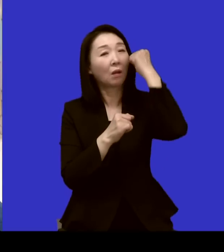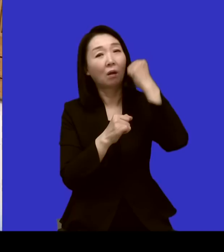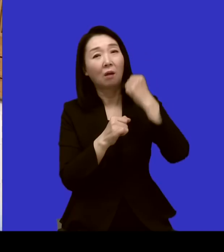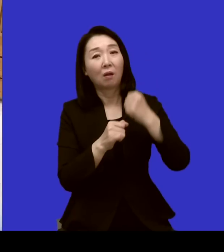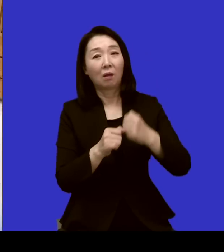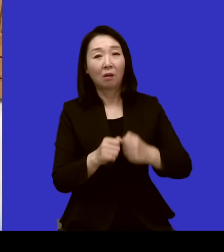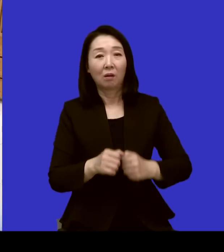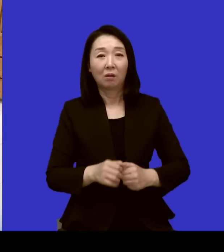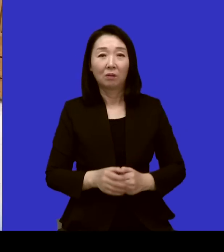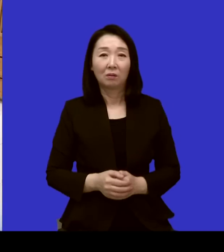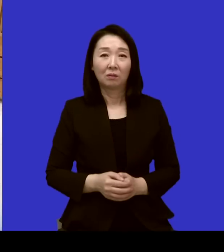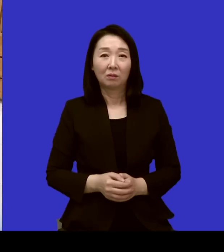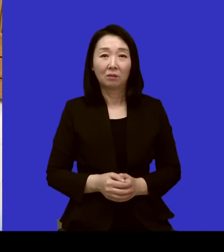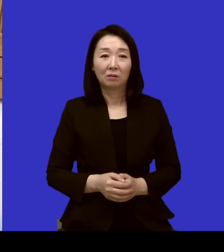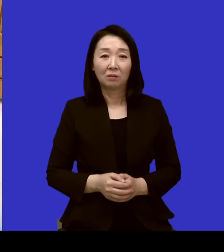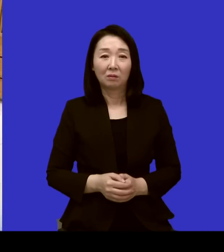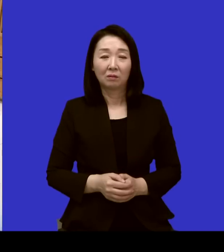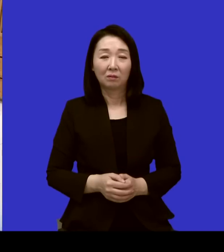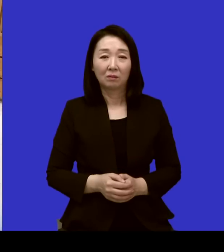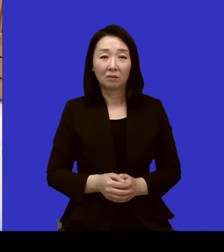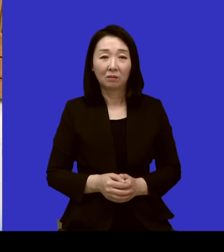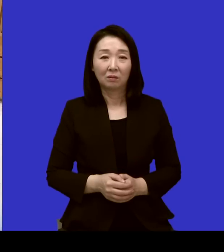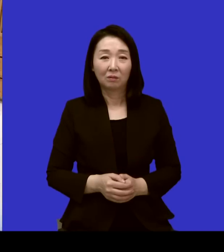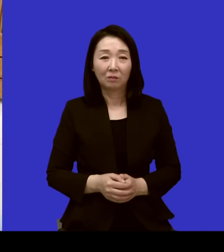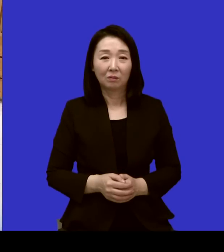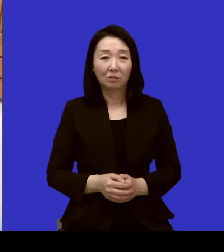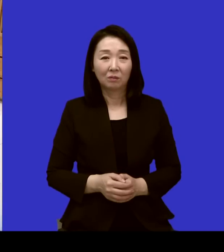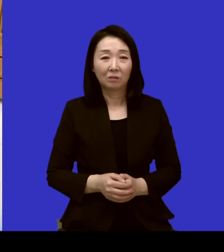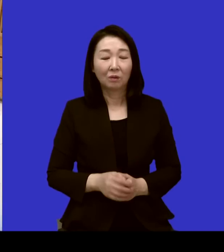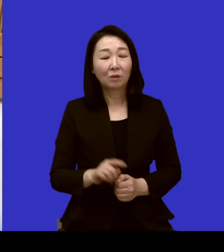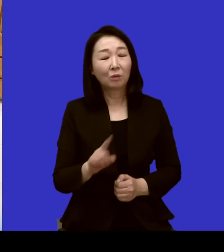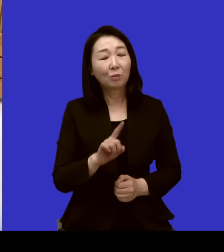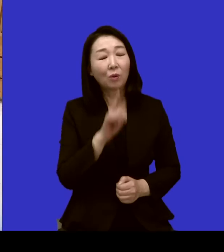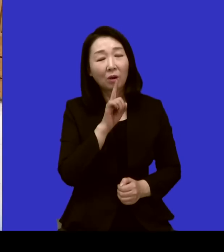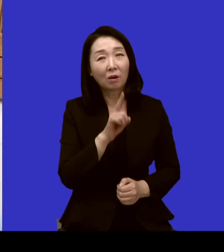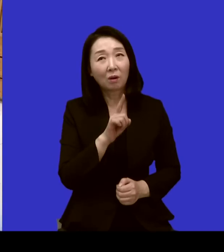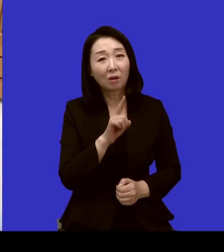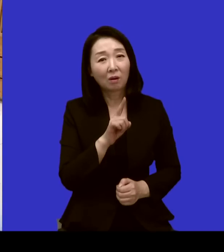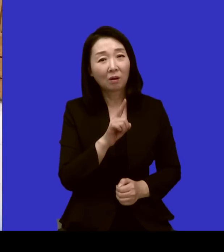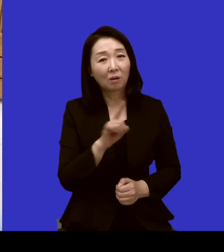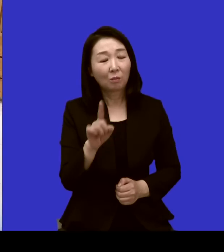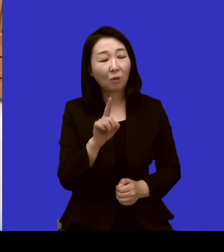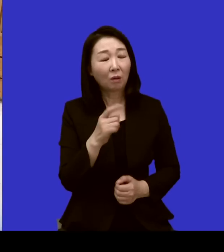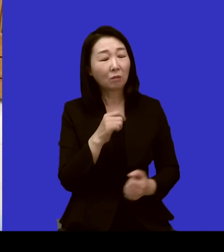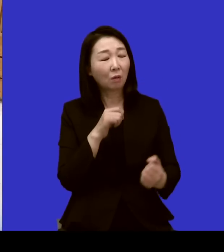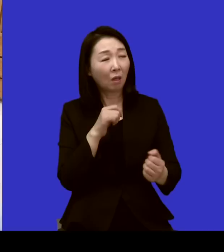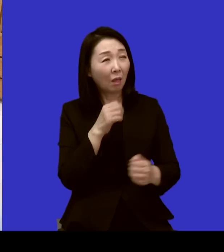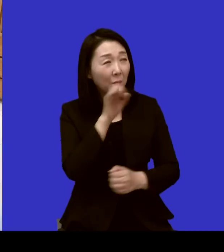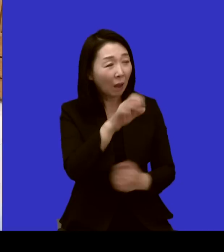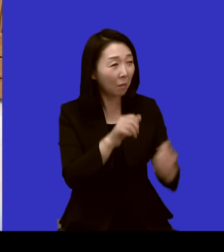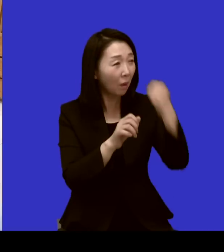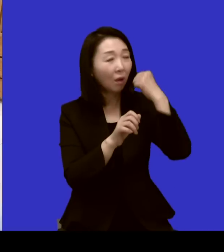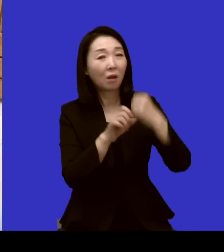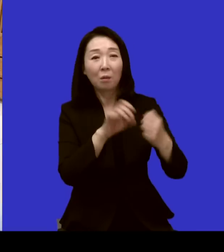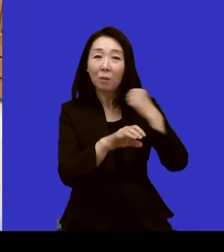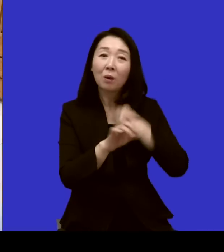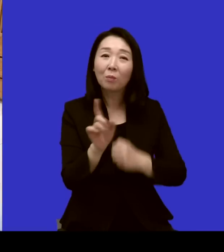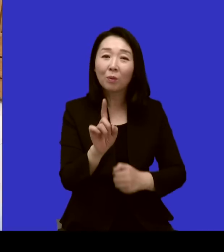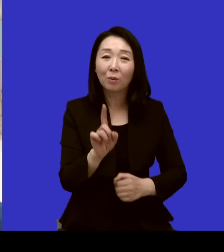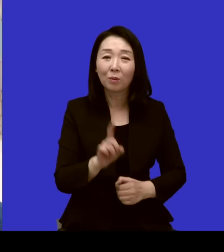거예요. 그래서 이제 프랜차이 한참 형이 싫고 제가 아니 전혀는 삼촌이 저의- 제가 저의 일찍 결혼했으면 어른인데.